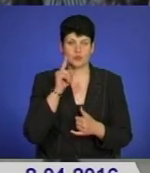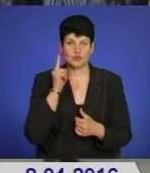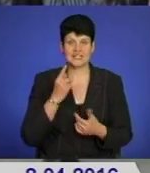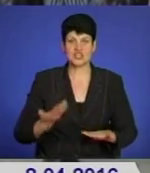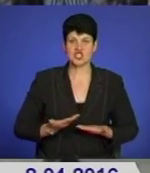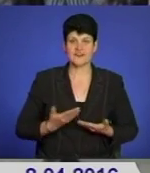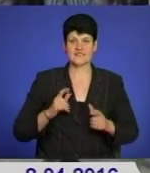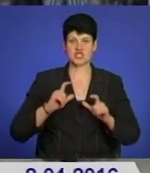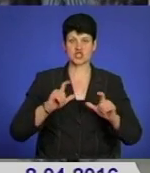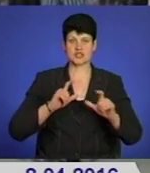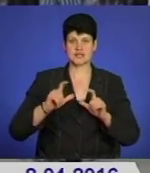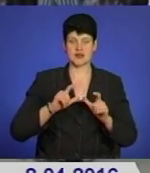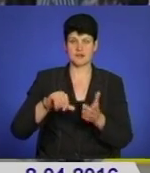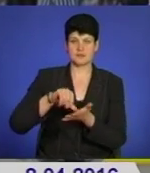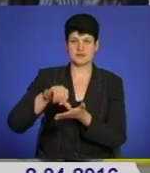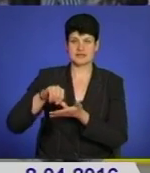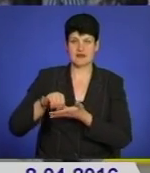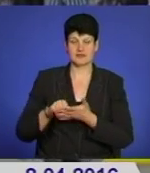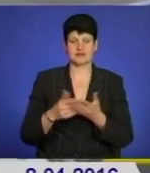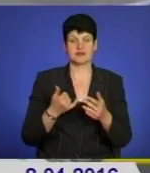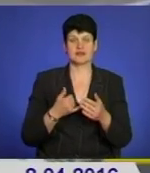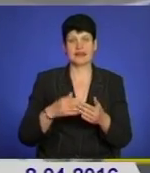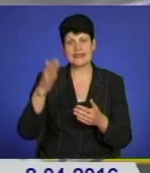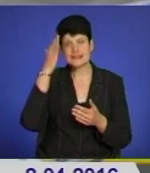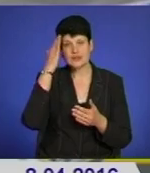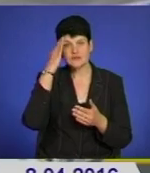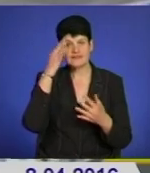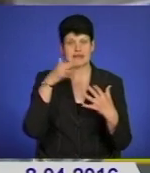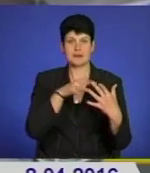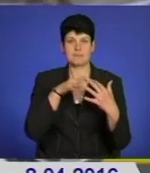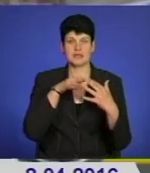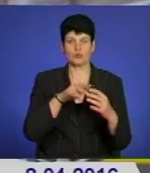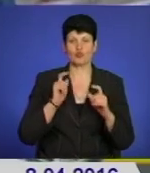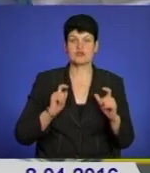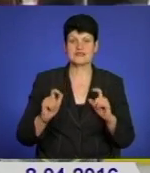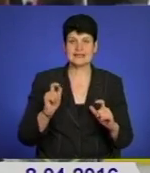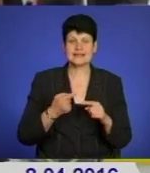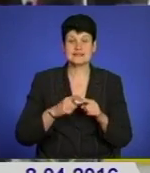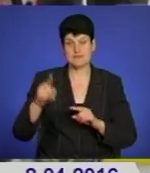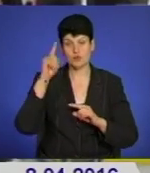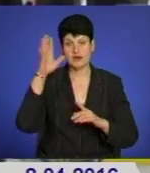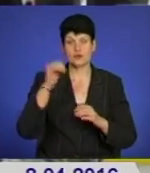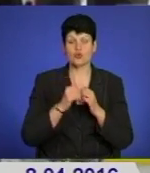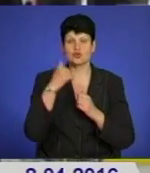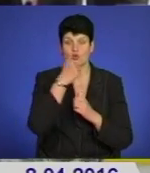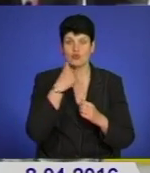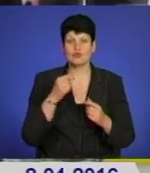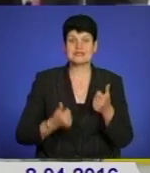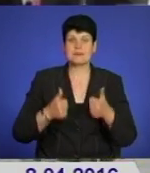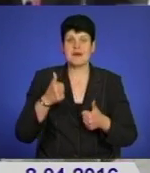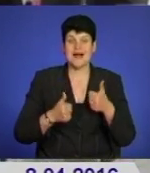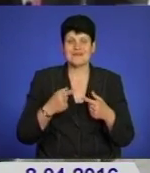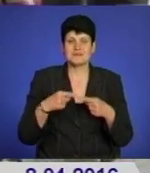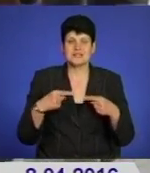Живі шахи представлені у рамках чергового етапу інтелектуальних битв університетів. Це популярні щорічні змагання між студентами